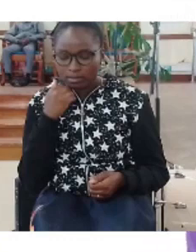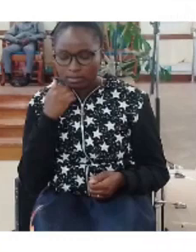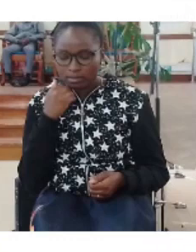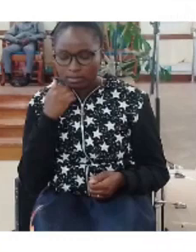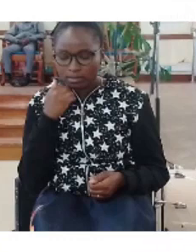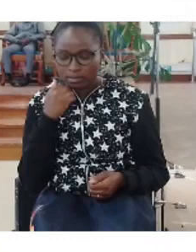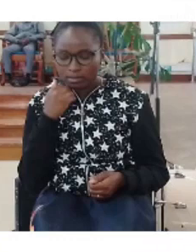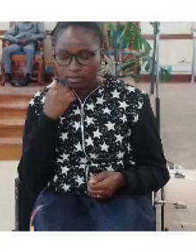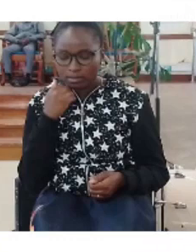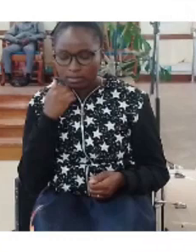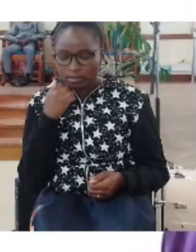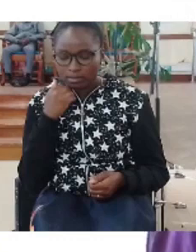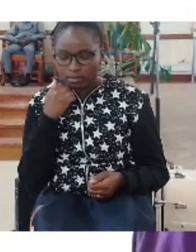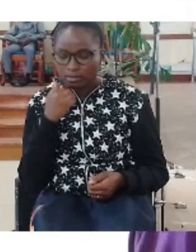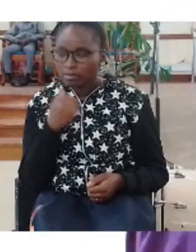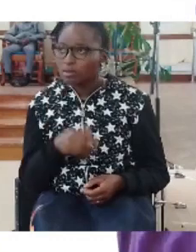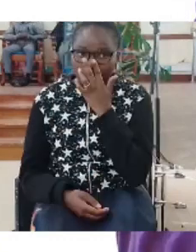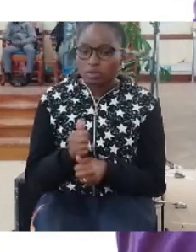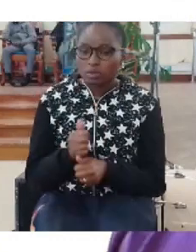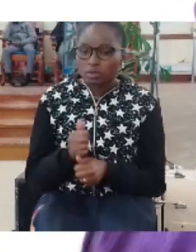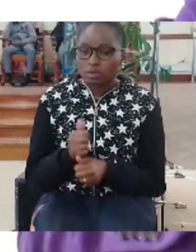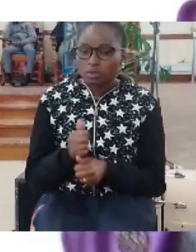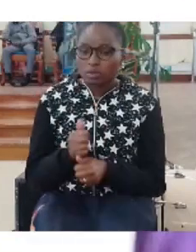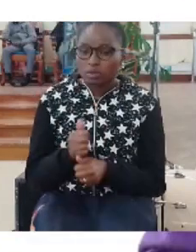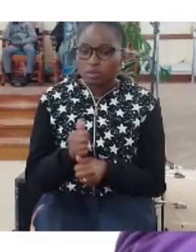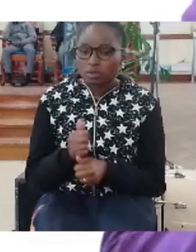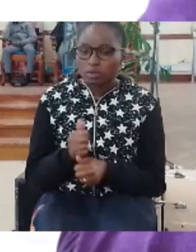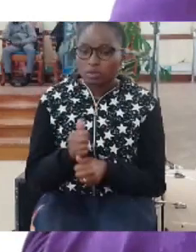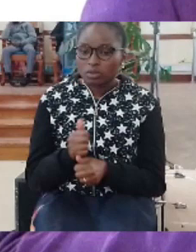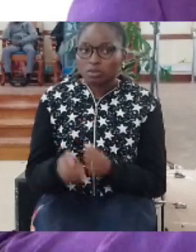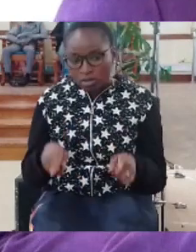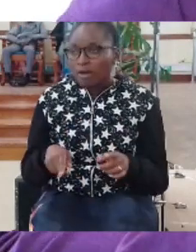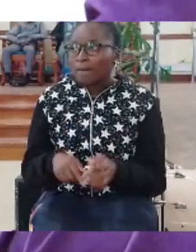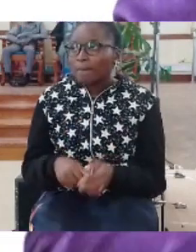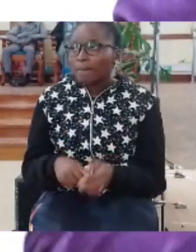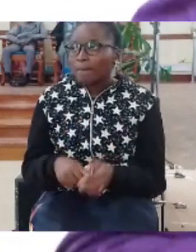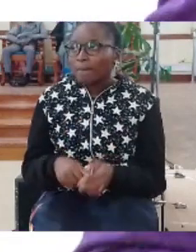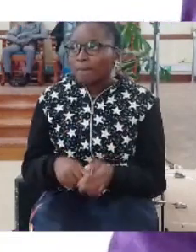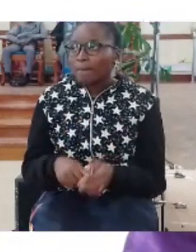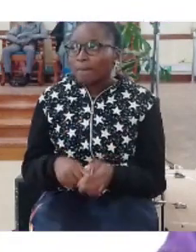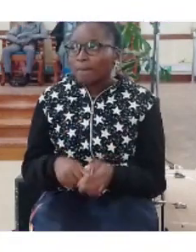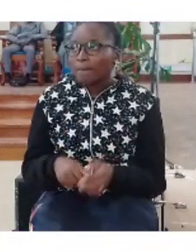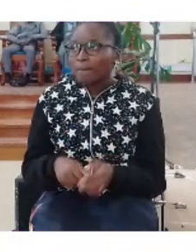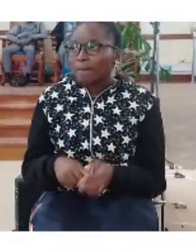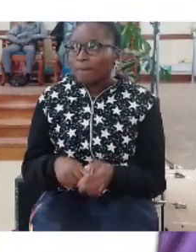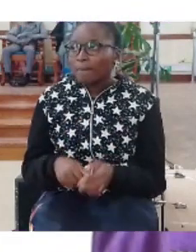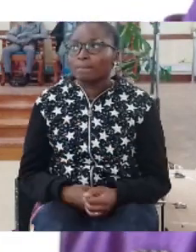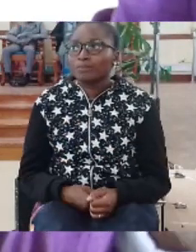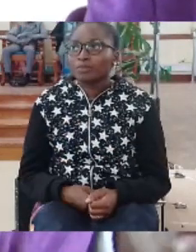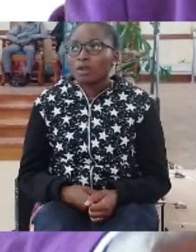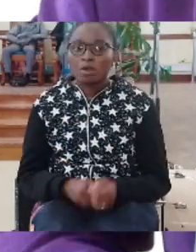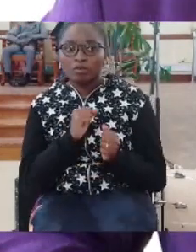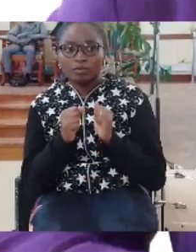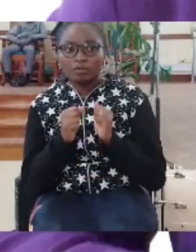bed shape yakwa ucio no ginya tuonane na koguo bara ikiambikwo gatagati ka Beni Hadadi riu ara ndirathi